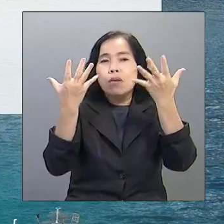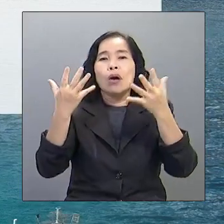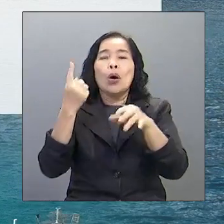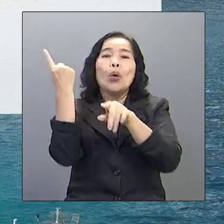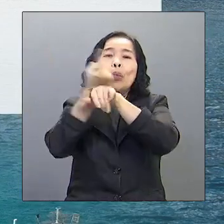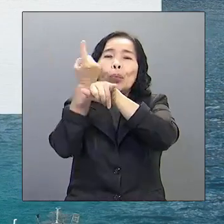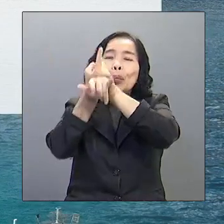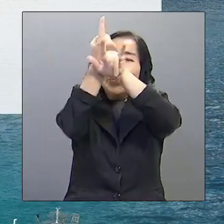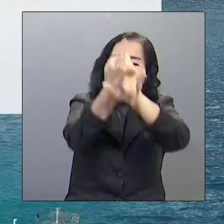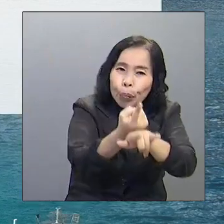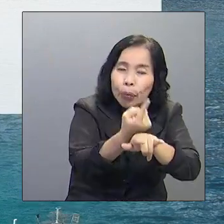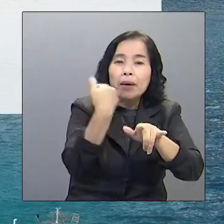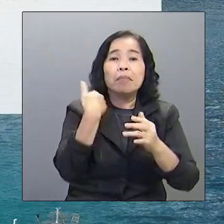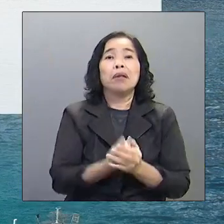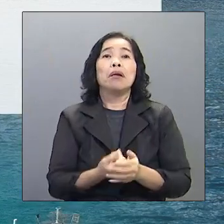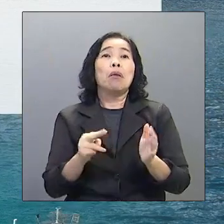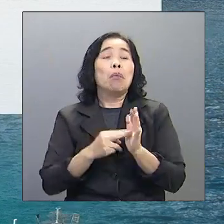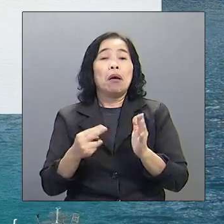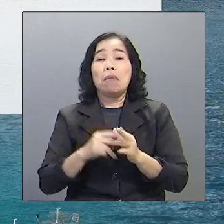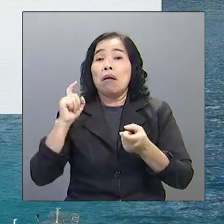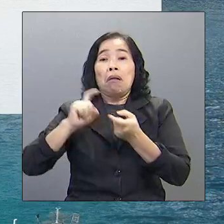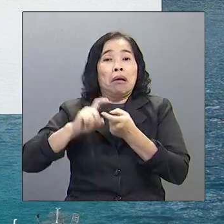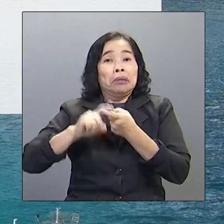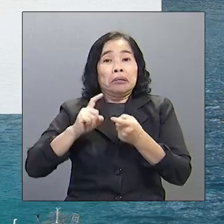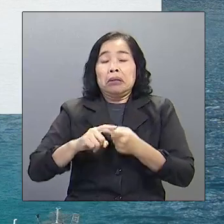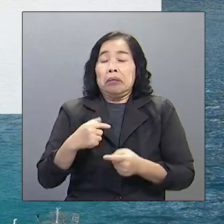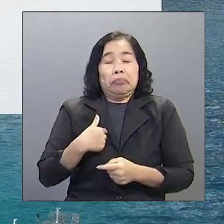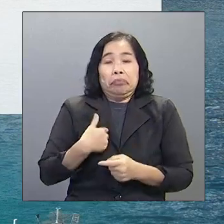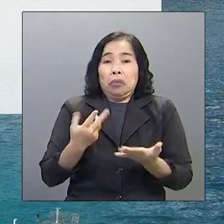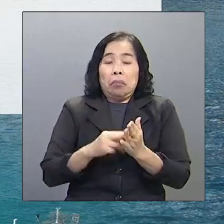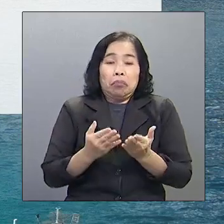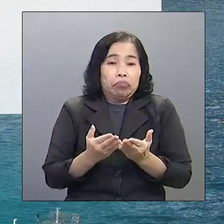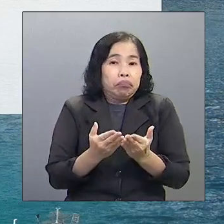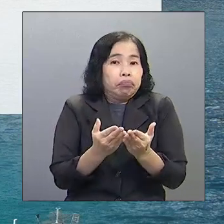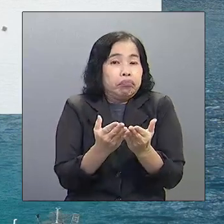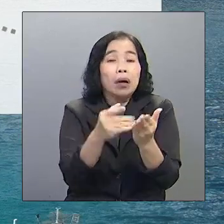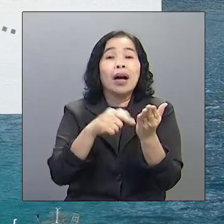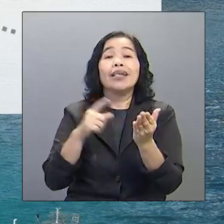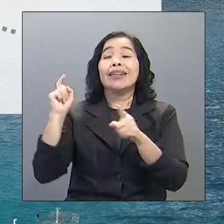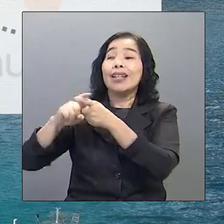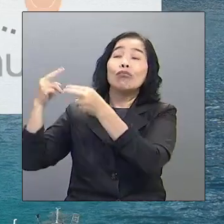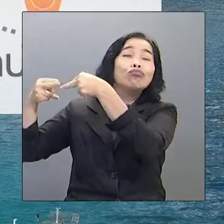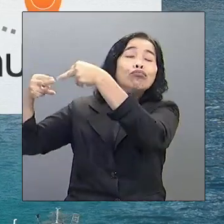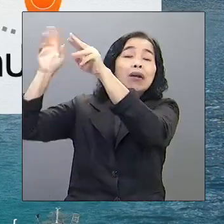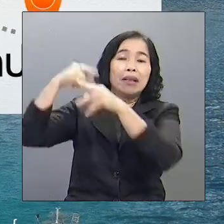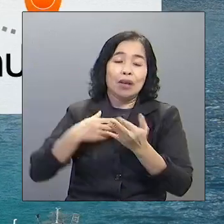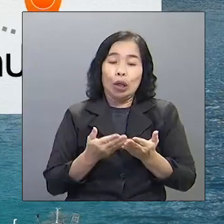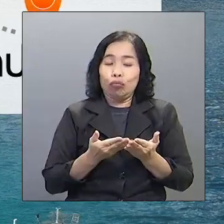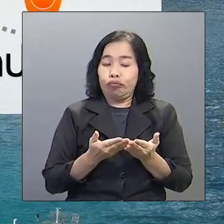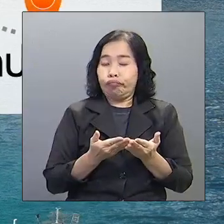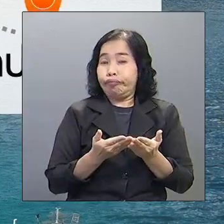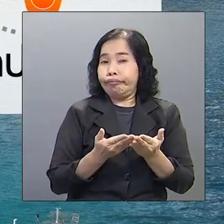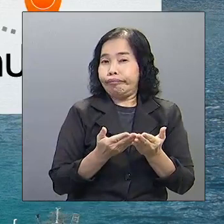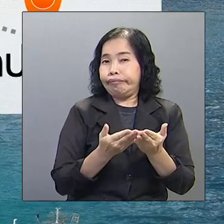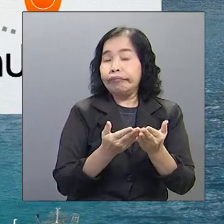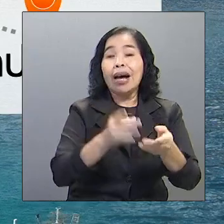คอปเตอ์โดยไม่กี่วันหัง รศเซีเปิดปฏิบัติการบุกจมตี ค่ เรืลำนี้ออกเดินทางจากท่าเรือที่เซเชล